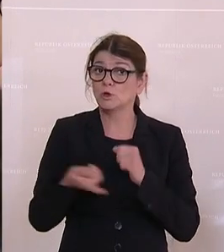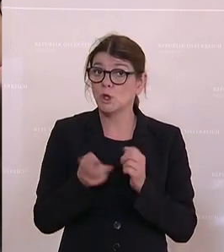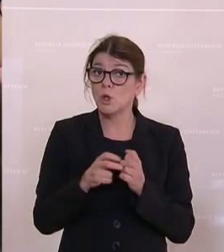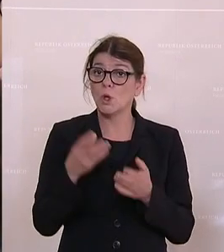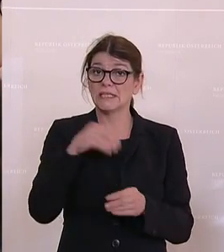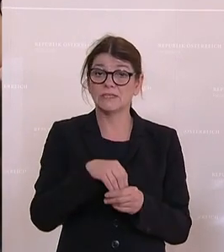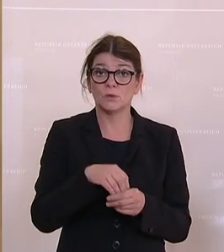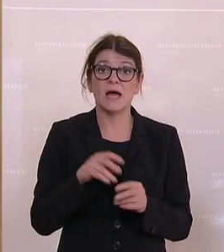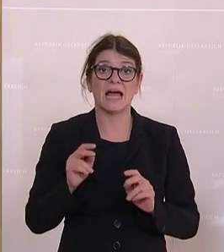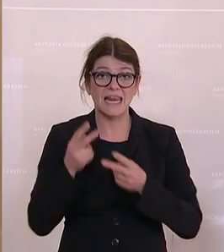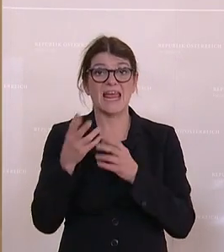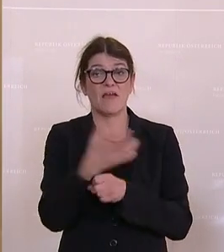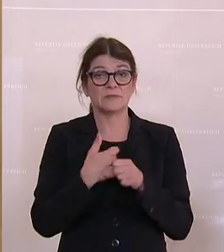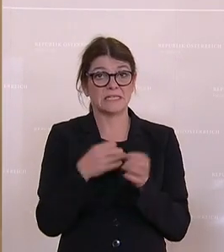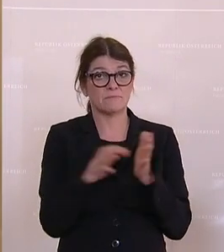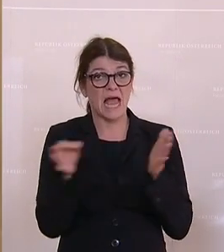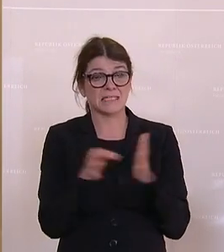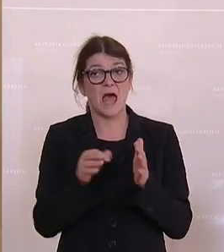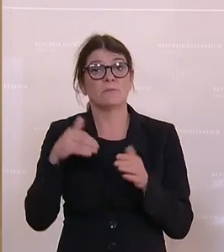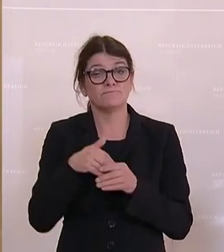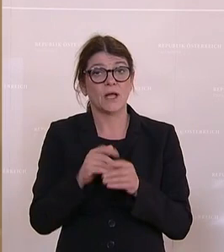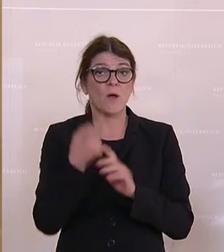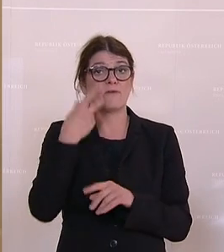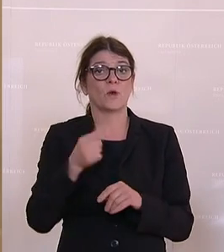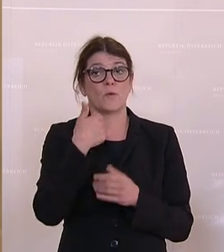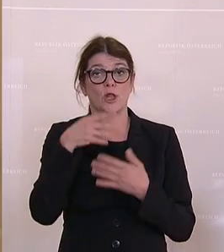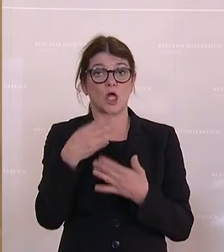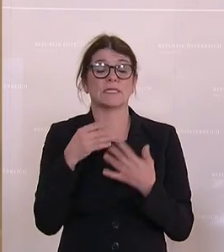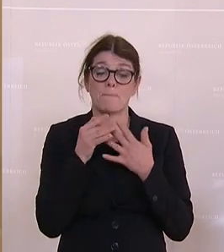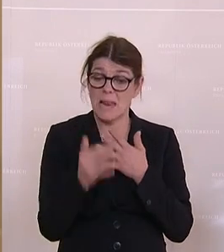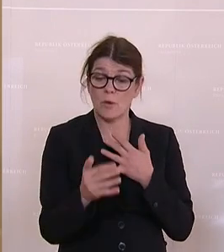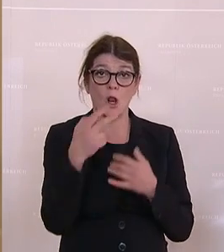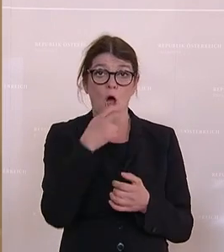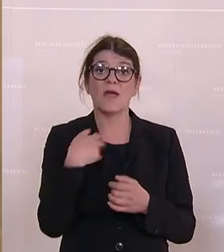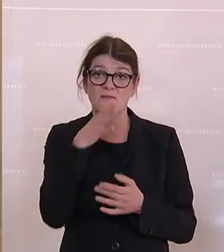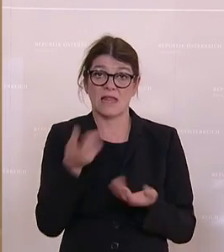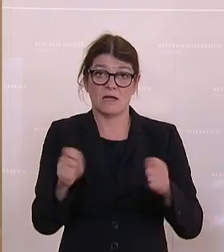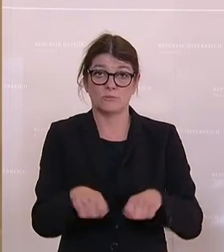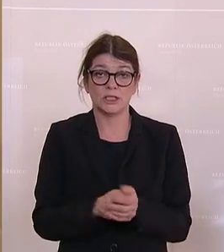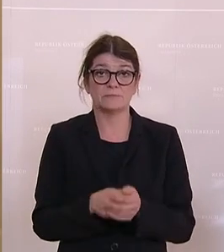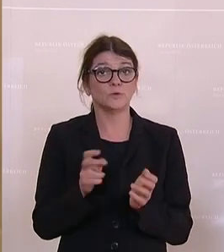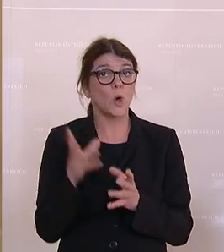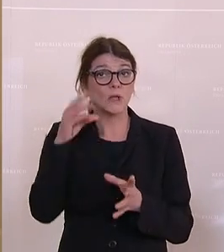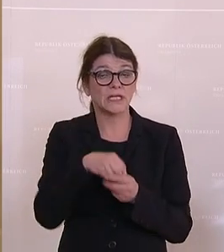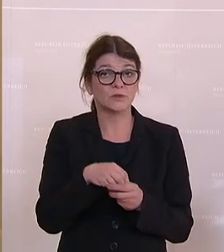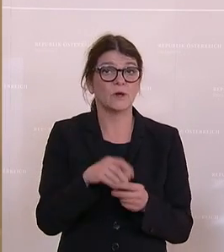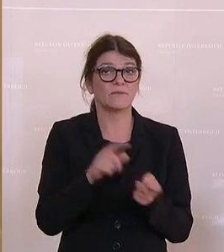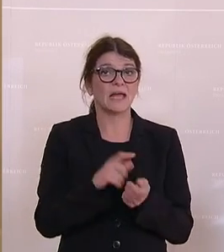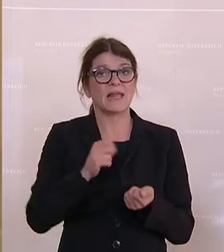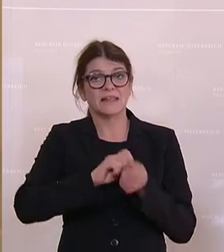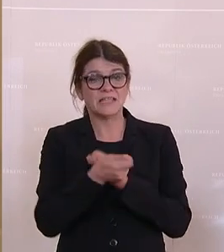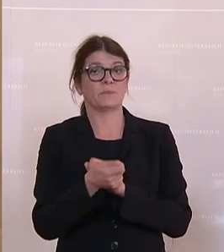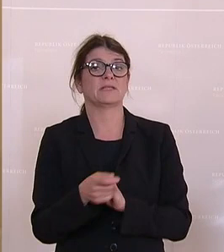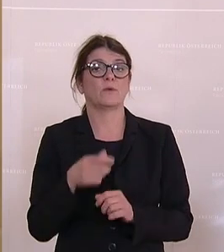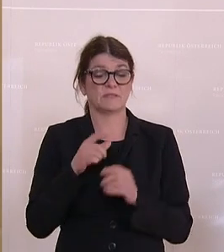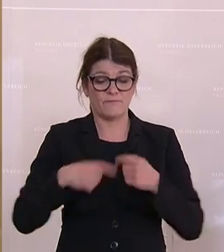zusätzliche Energieeffizienzmaßnahmen in der Höhe von 190 Millionen Euro beschließen, zusätzlich noch einen Transformationsfonds für